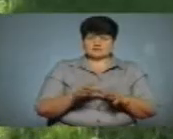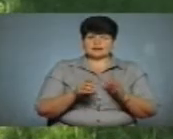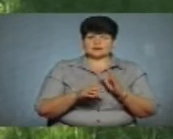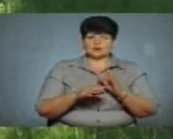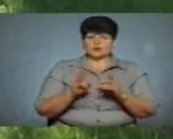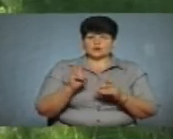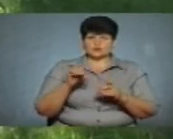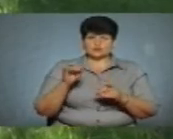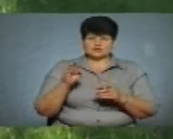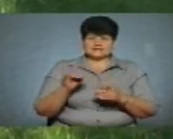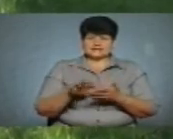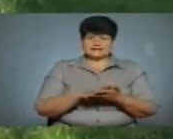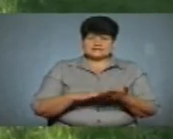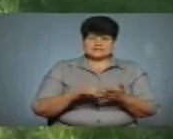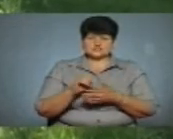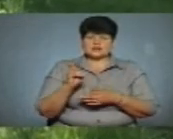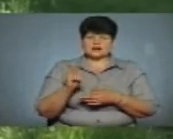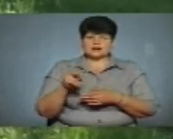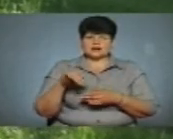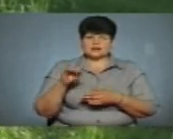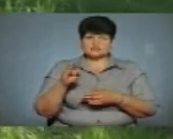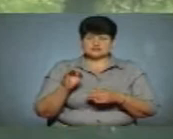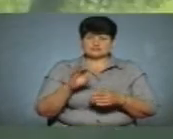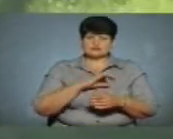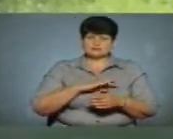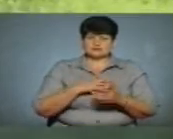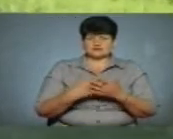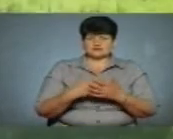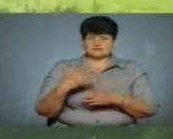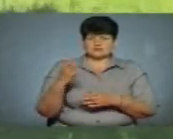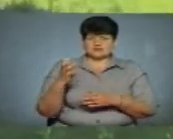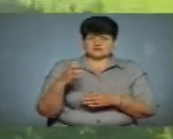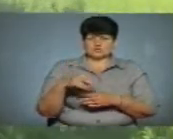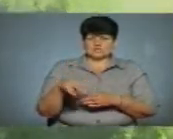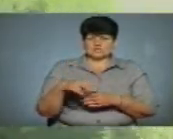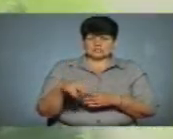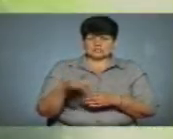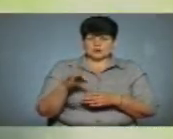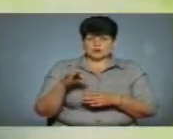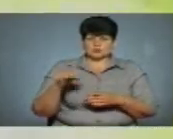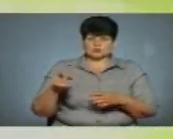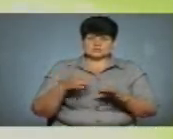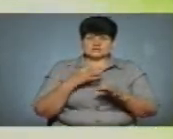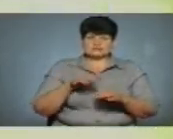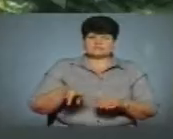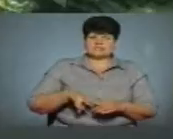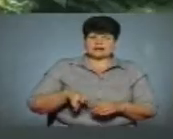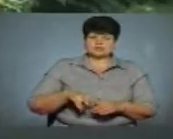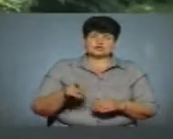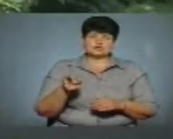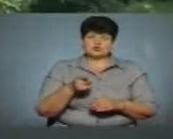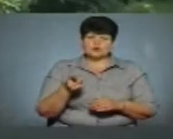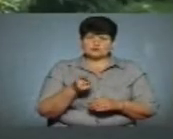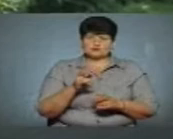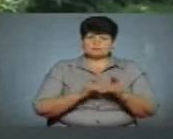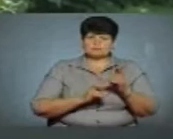Для знищення кліщів у парку імені Тараса Шевченка використали близько 500 літрів розчину, розповів директор тернопільського